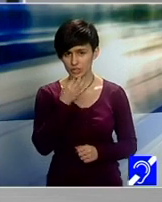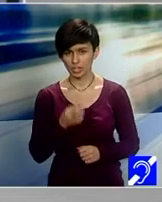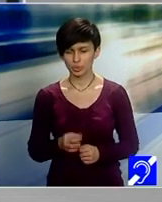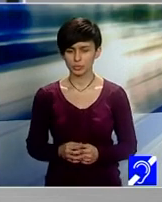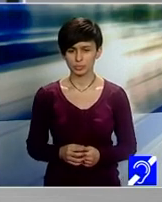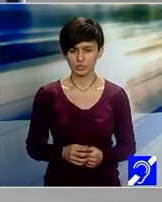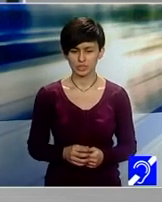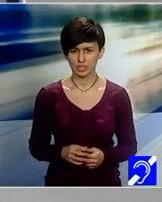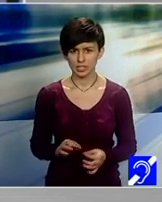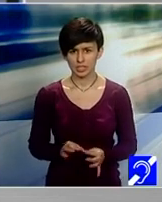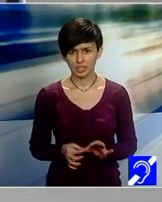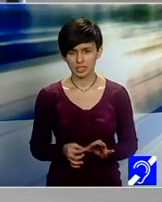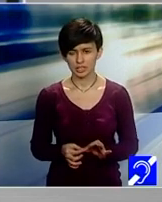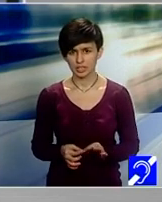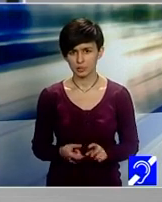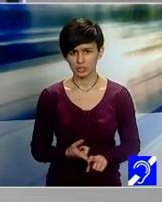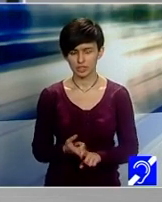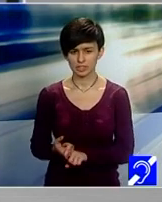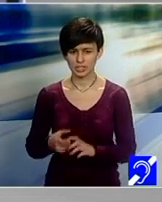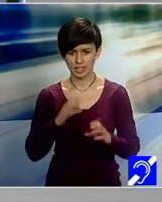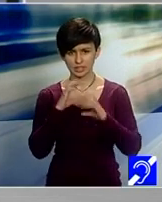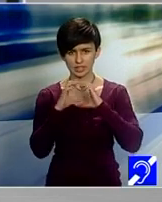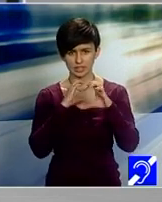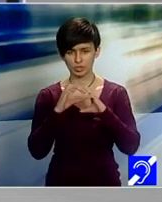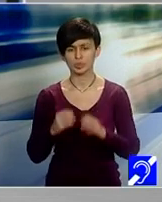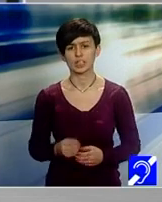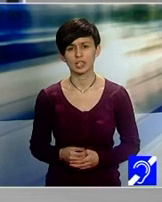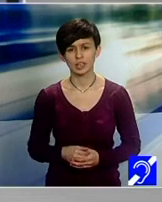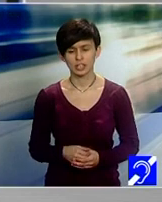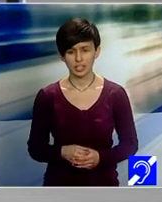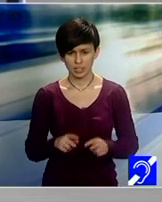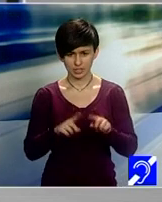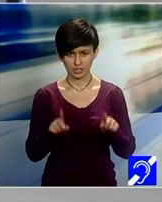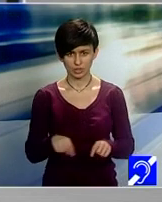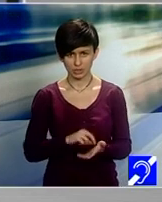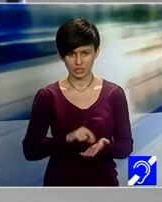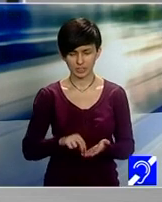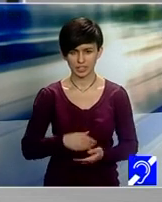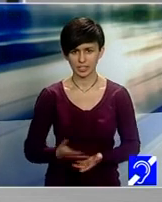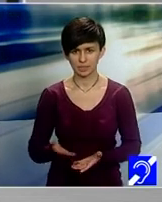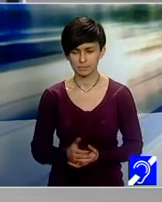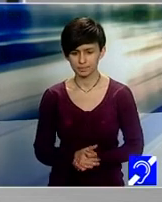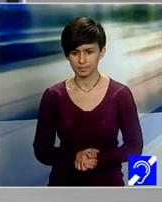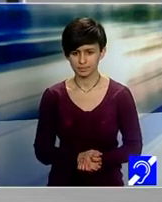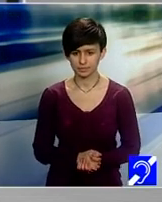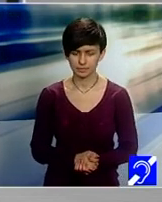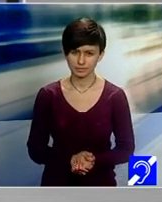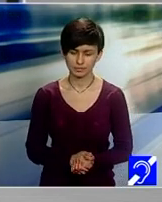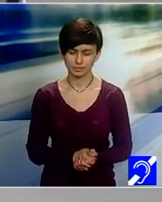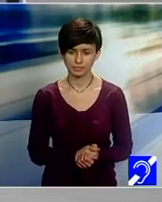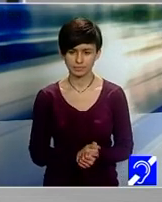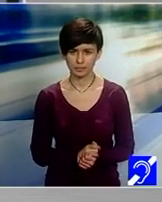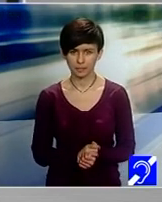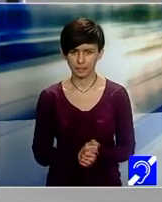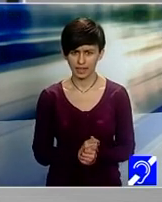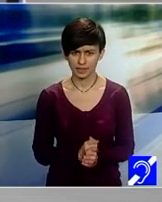de la momentul comunicării notificării. Păi, câtă vreme tu nu-mi comunici mie notificarea, cum să-mi curgă un termen